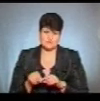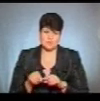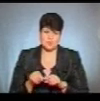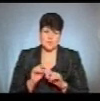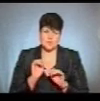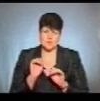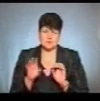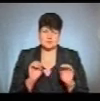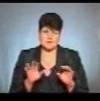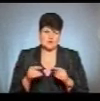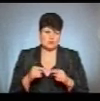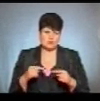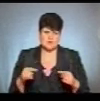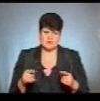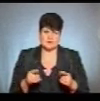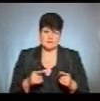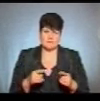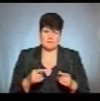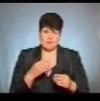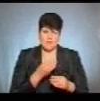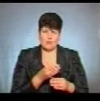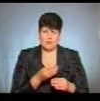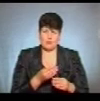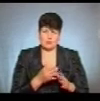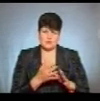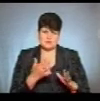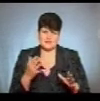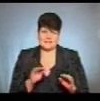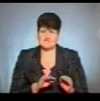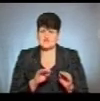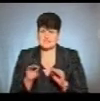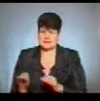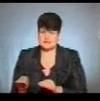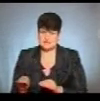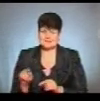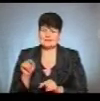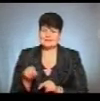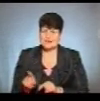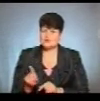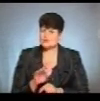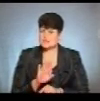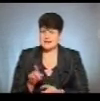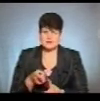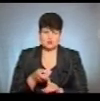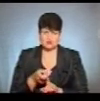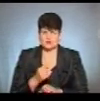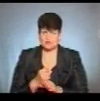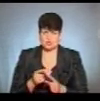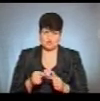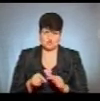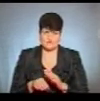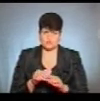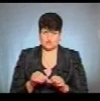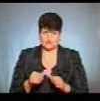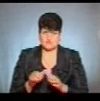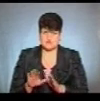в будь-якій послідовності і відкласти в бік те, що не стосується роботи окружної виборчої